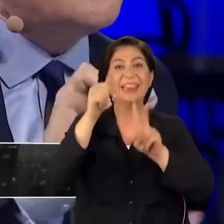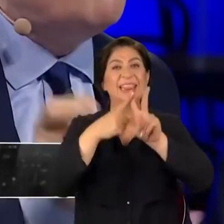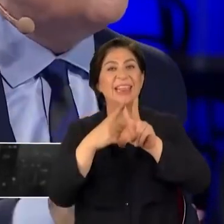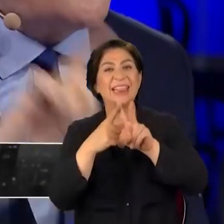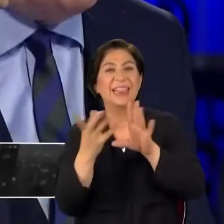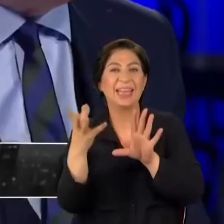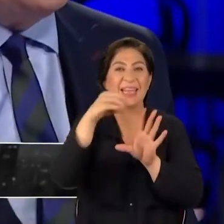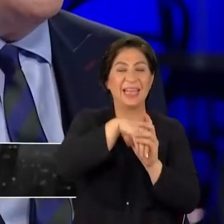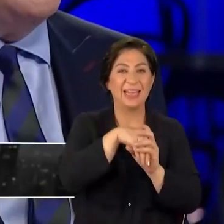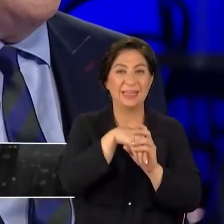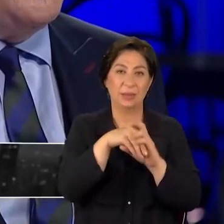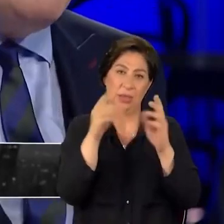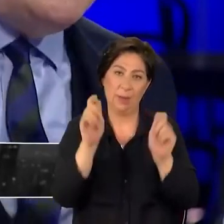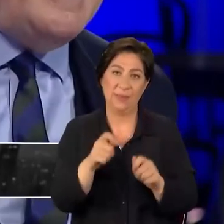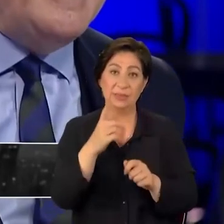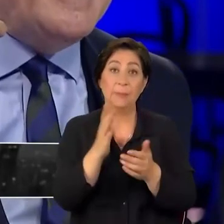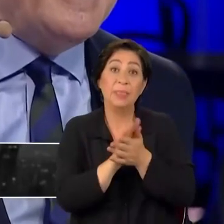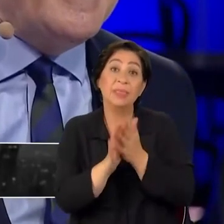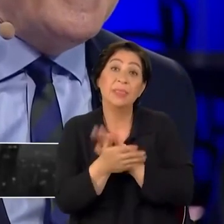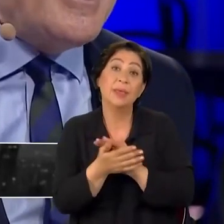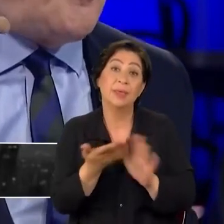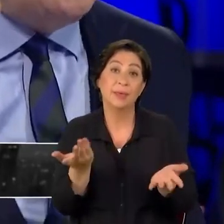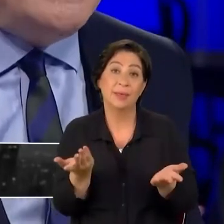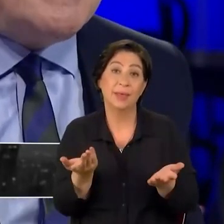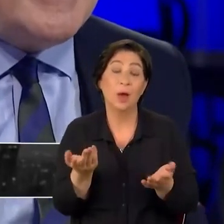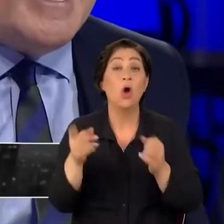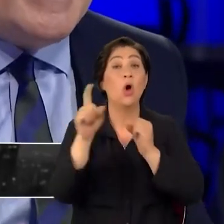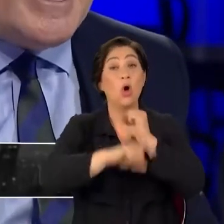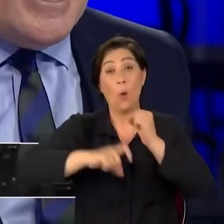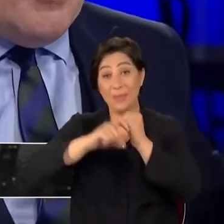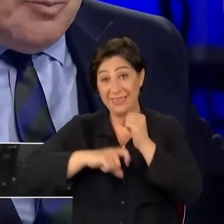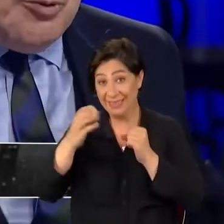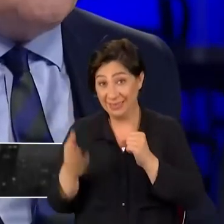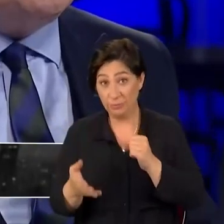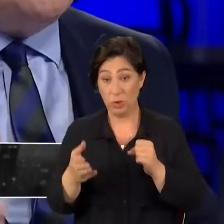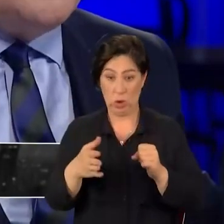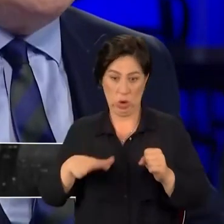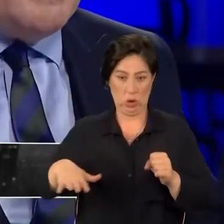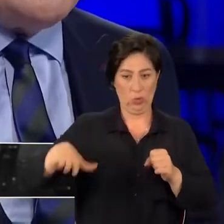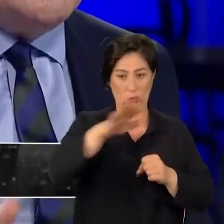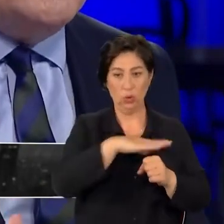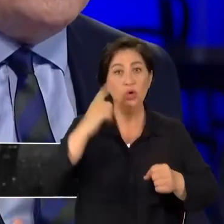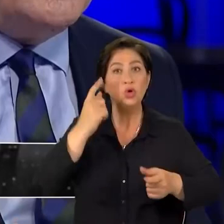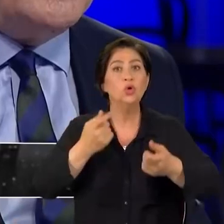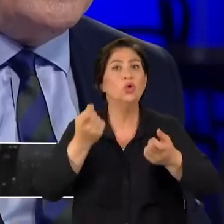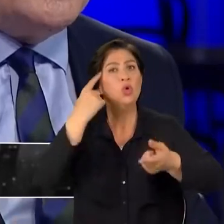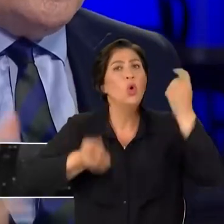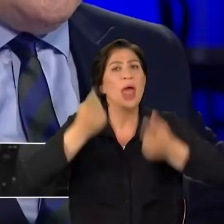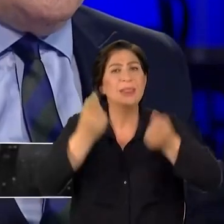kitaplarında bir tek virgül atamazsın. Bitti. Evet. Komünizmde bütün üretim araçları